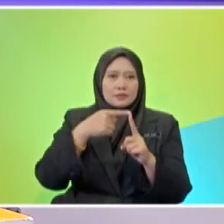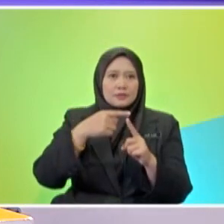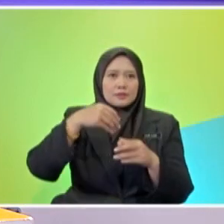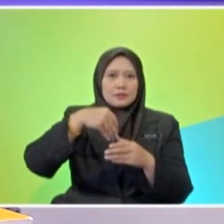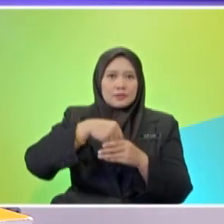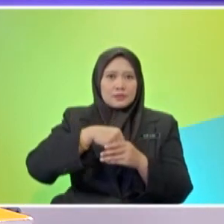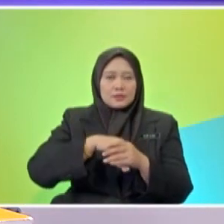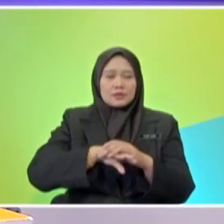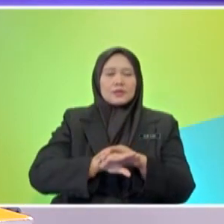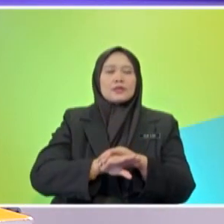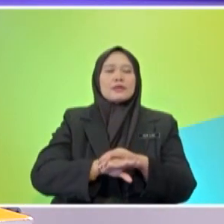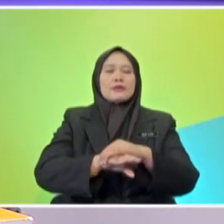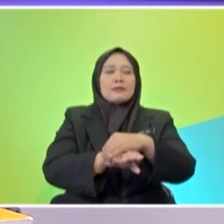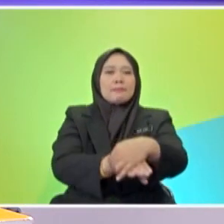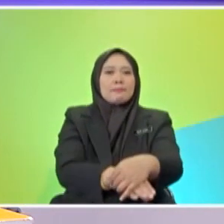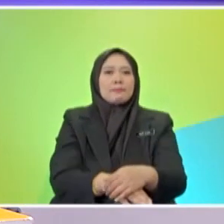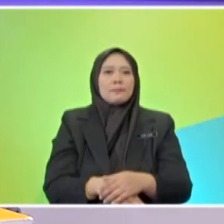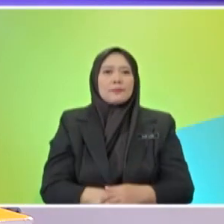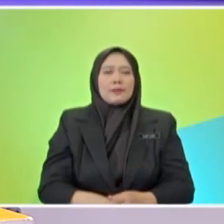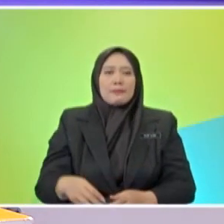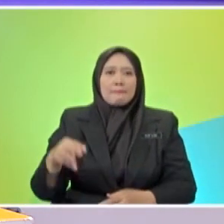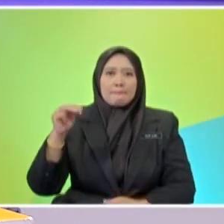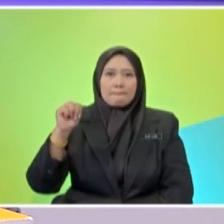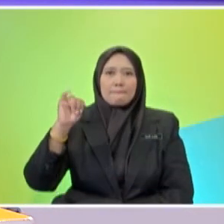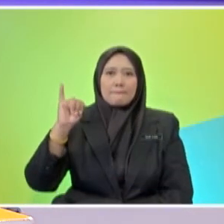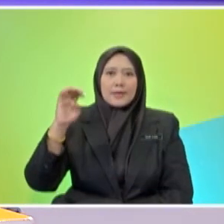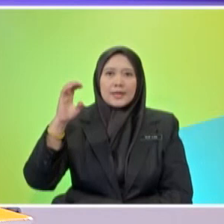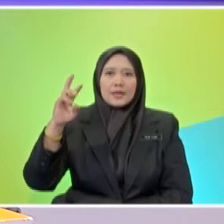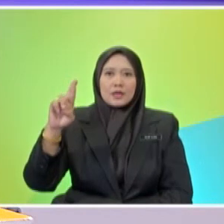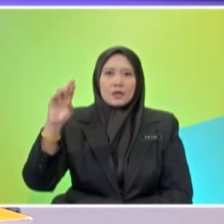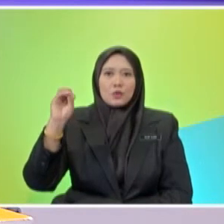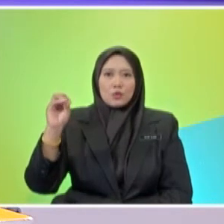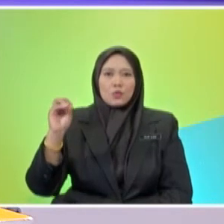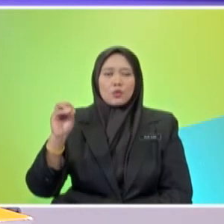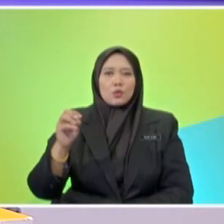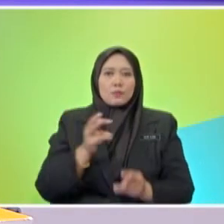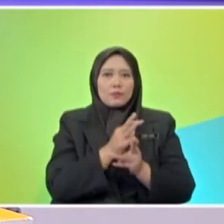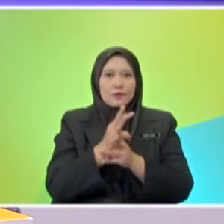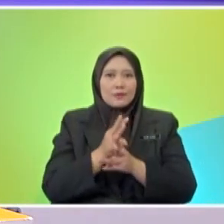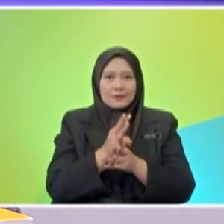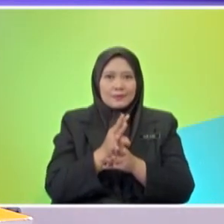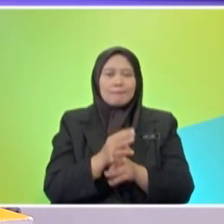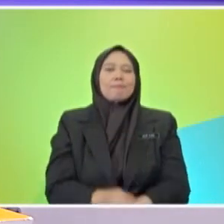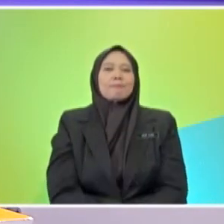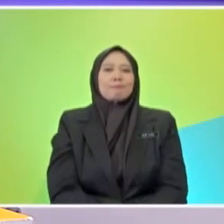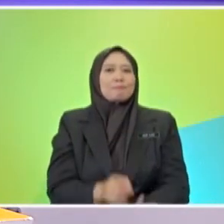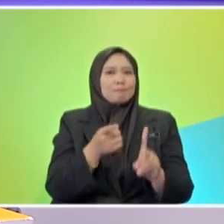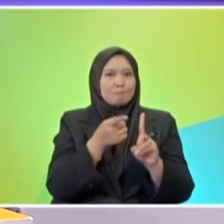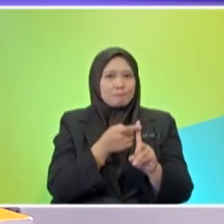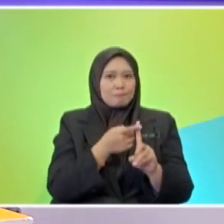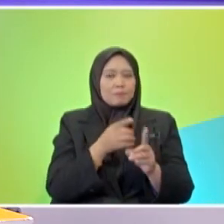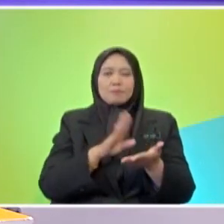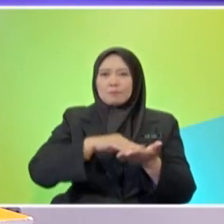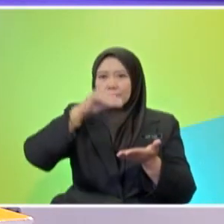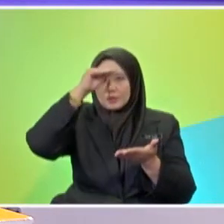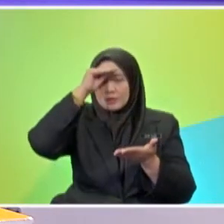Okey. So kaedah yang pertama kita akan pelajari kaedah muat naik secara terus. Okey, dia